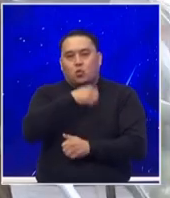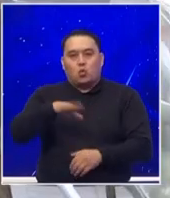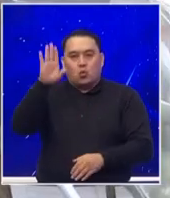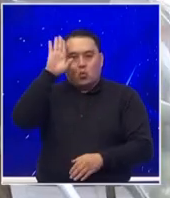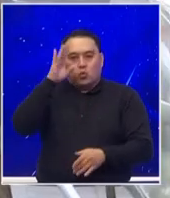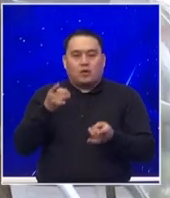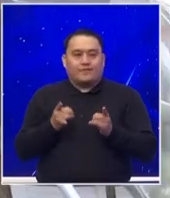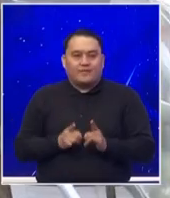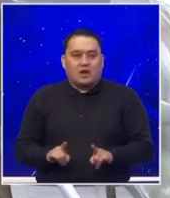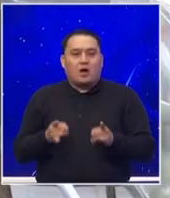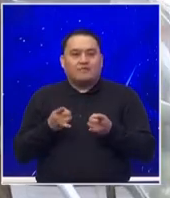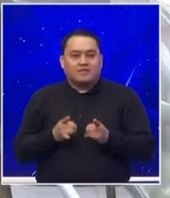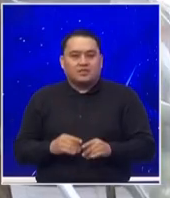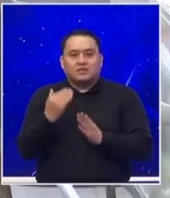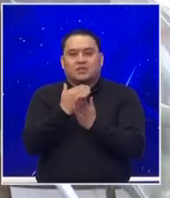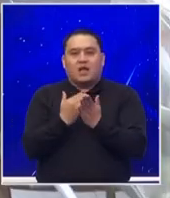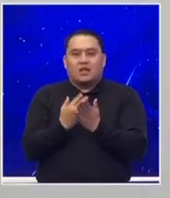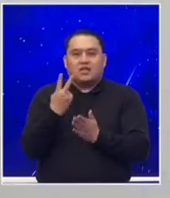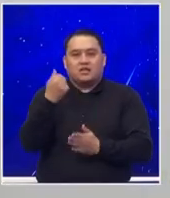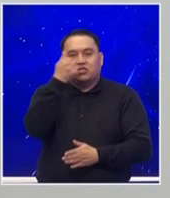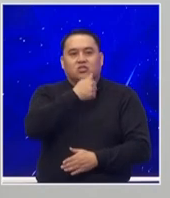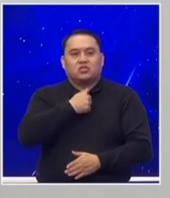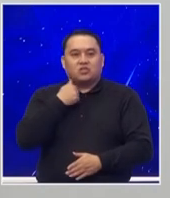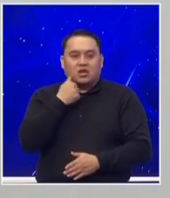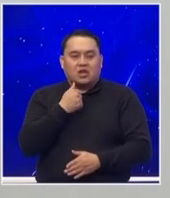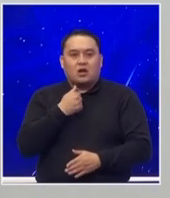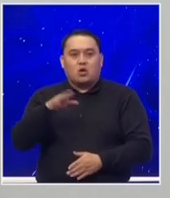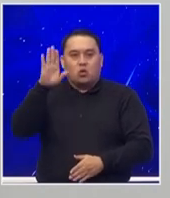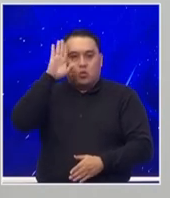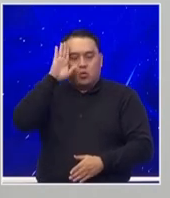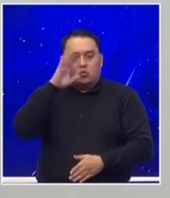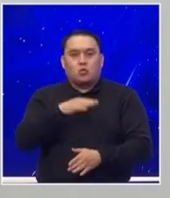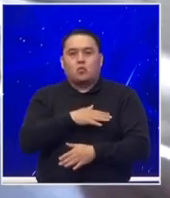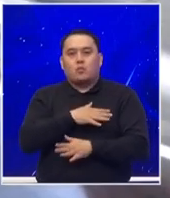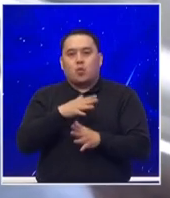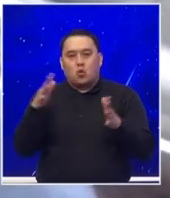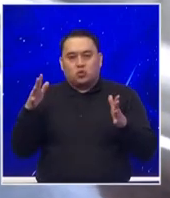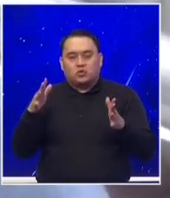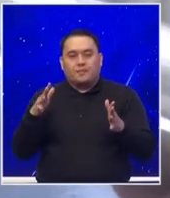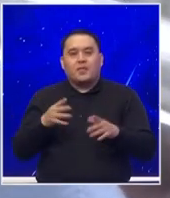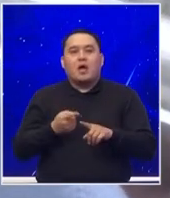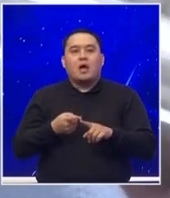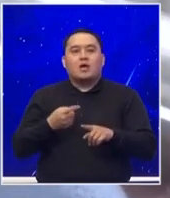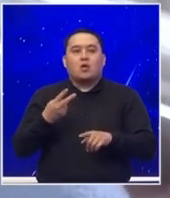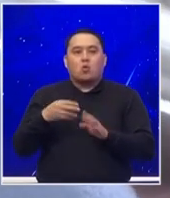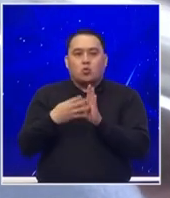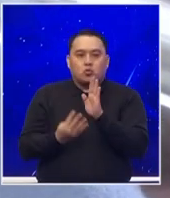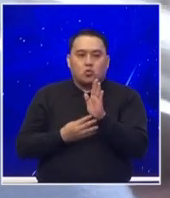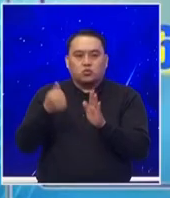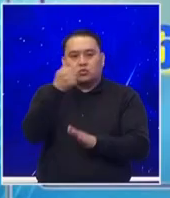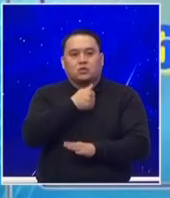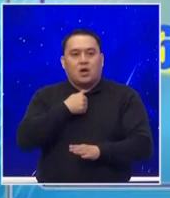көп дүниеге келеді. Статистика 2 жыл қатарынан атұстар азаматтардың басымдығымен қайталаныпты. Мәселен, 2019